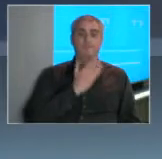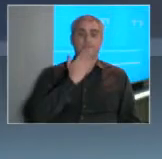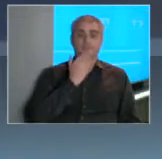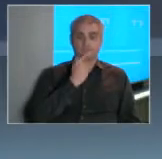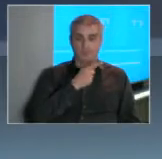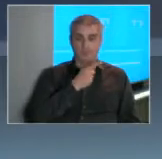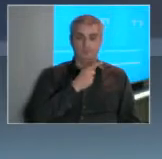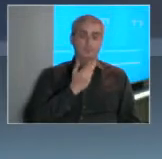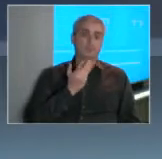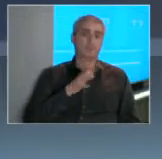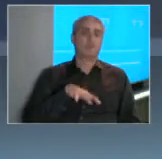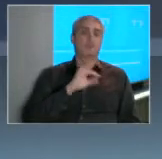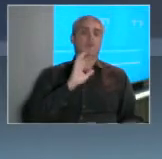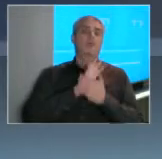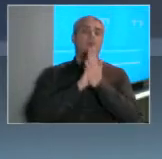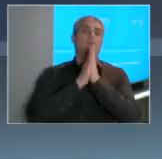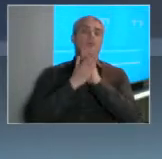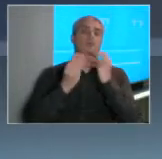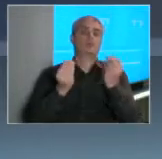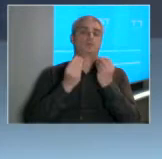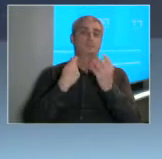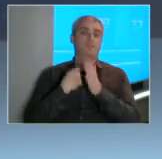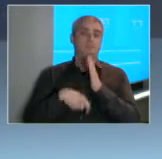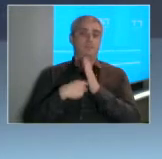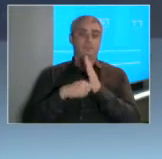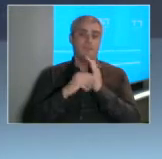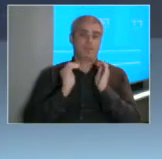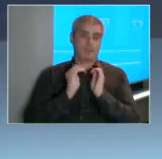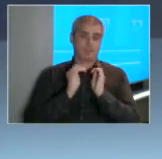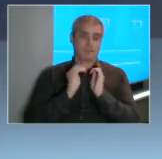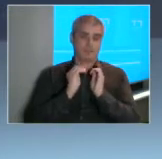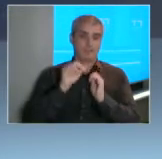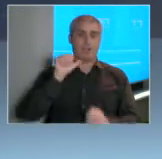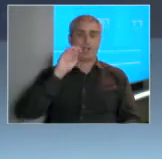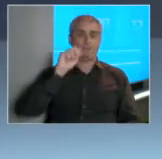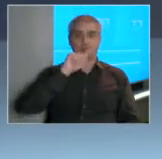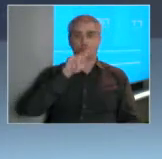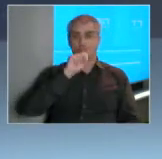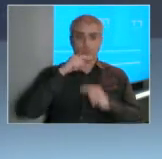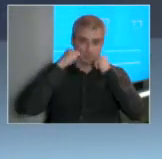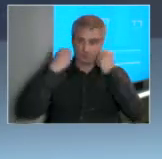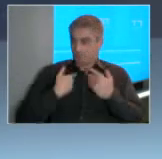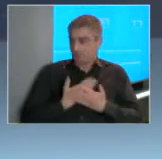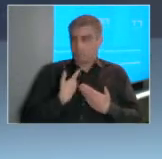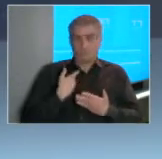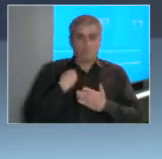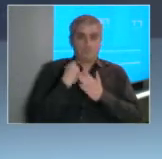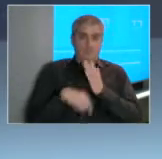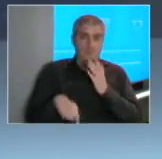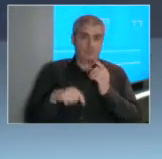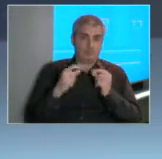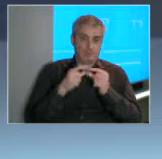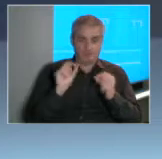הישראלים, כך מתברר, גילו את מהפכת מוצרי הצריכה הקטנים באמזון. אני אעיד על עצמי, קניתי